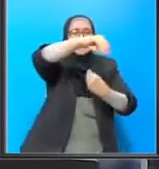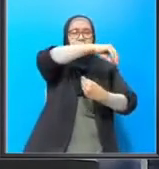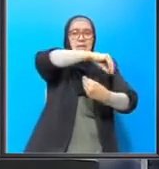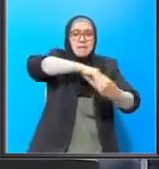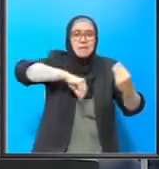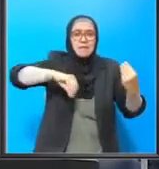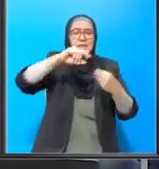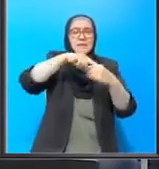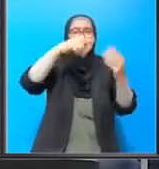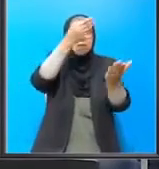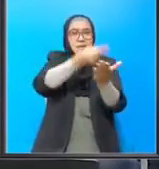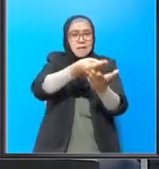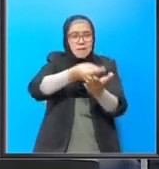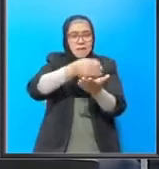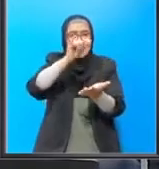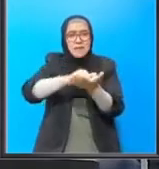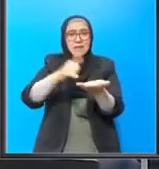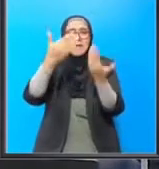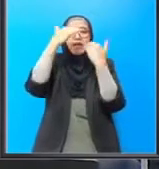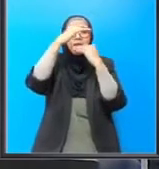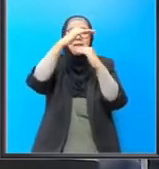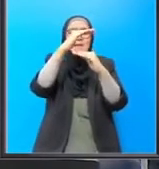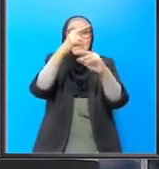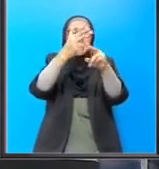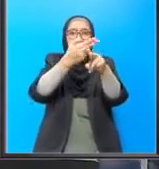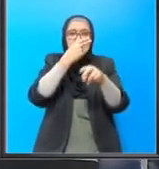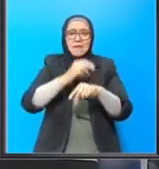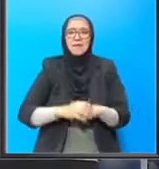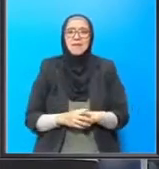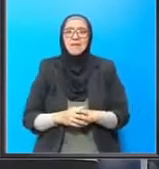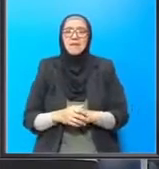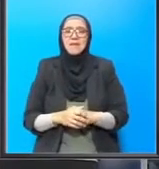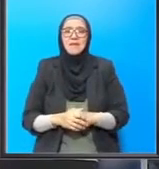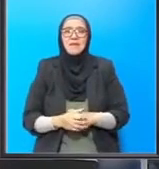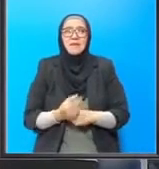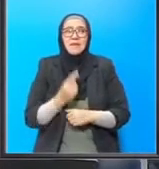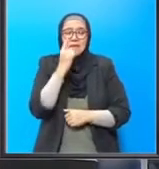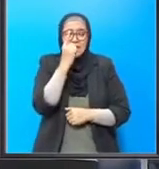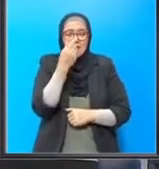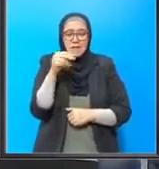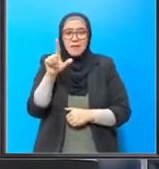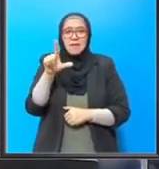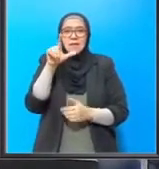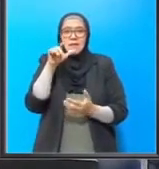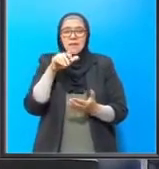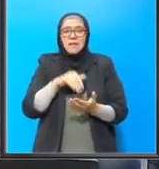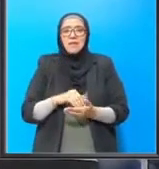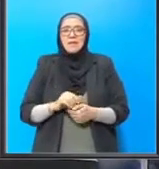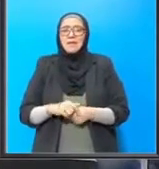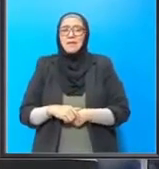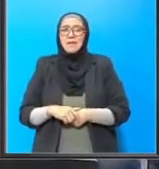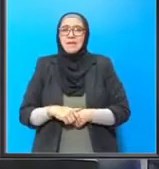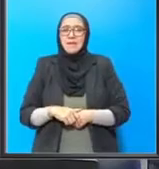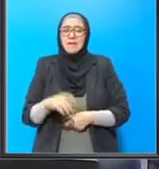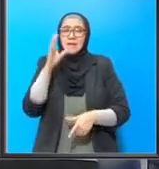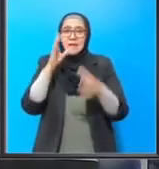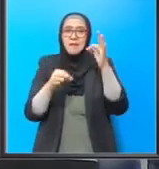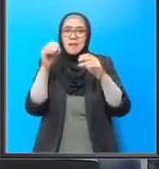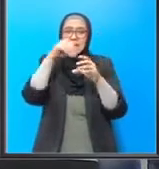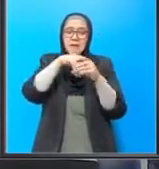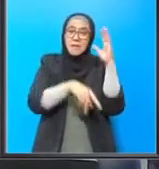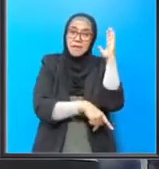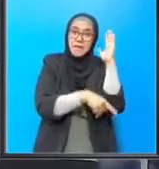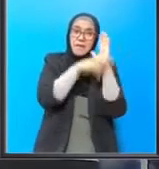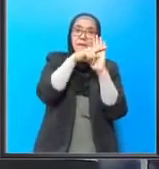duit tersebut dalam tempo yang tidak lama satu peka gak lagi ya itulah kalau di dalam hal lemon